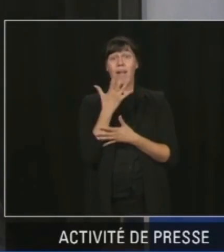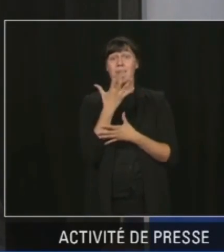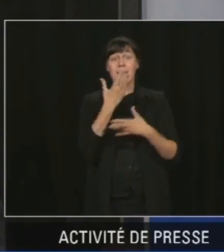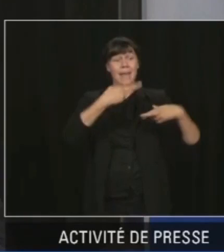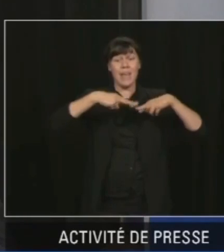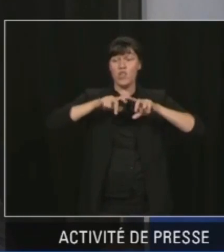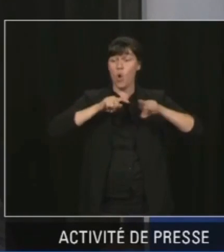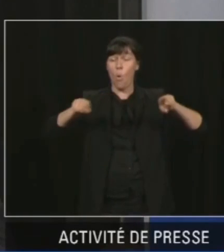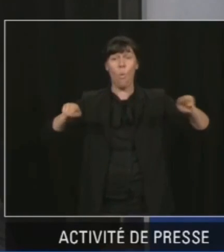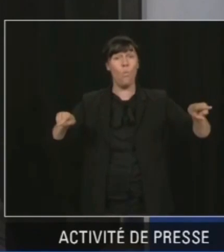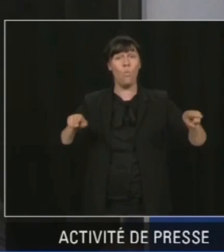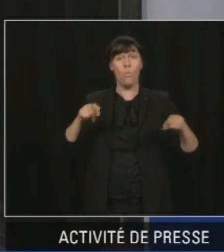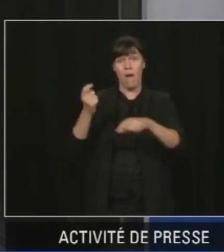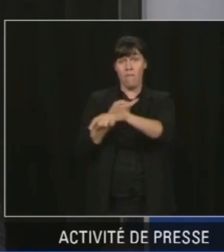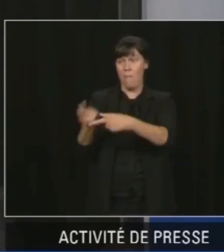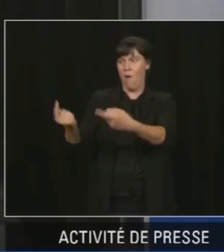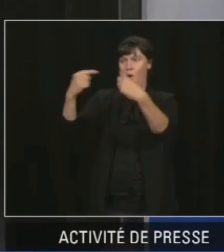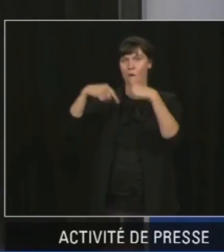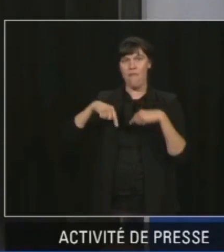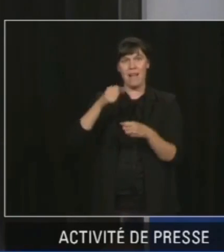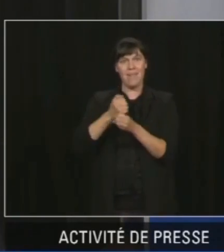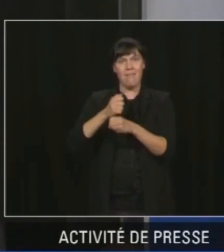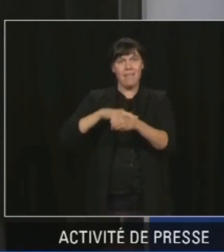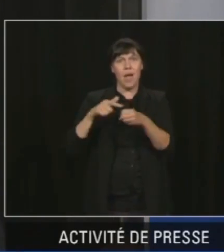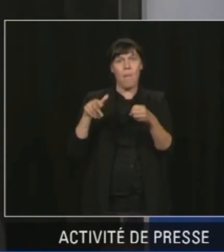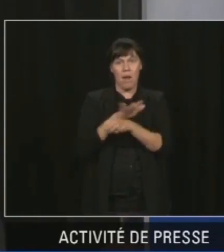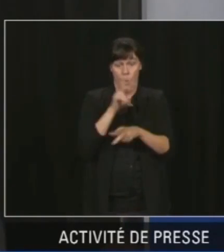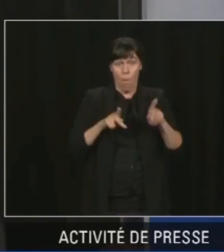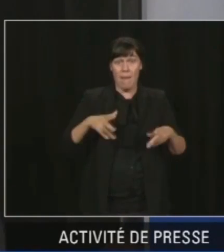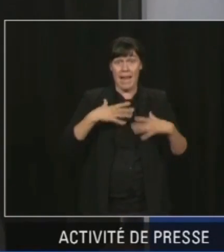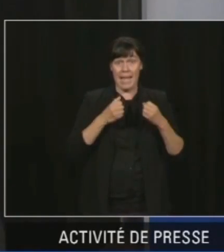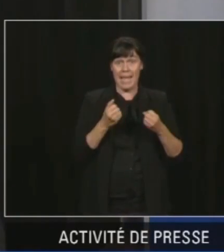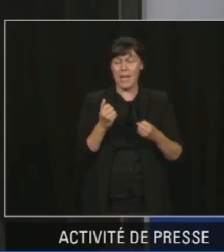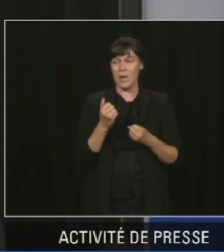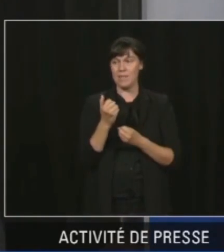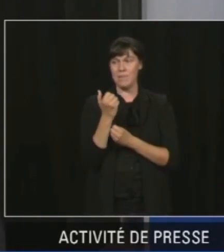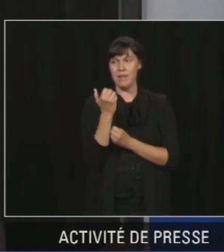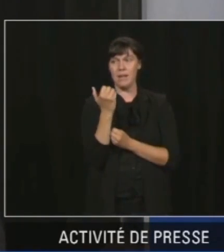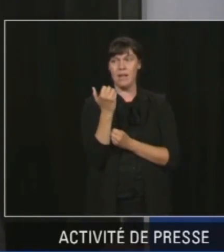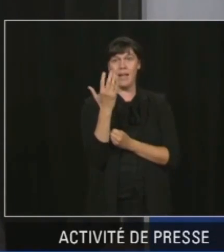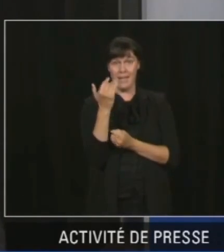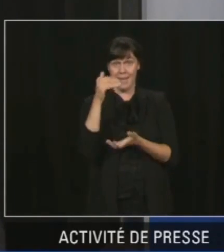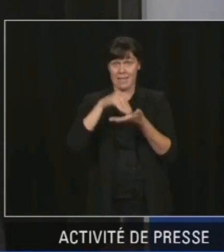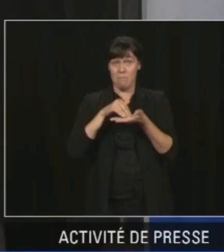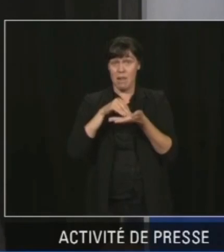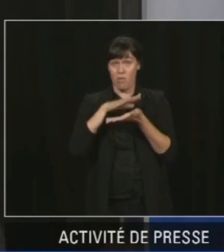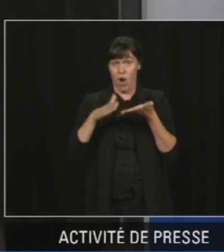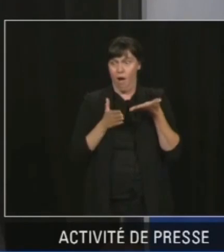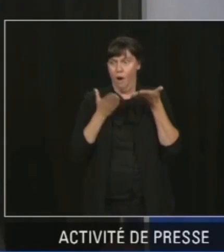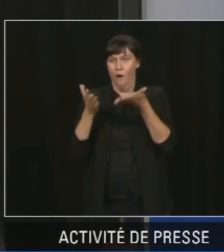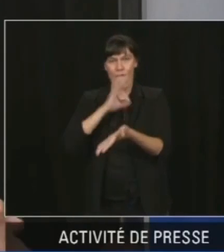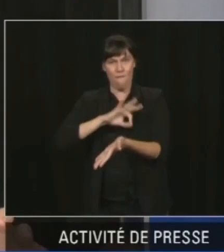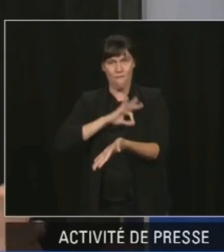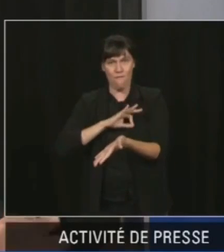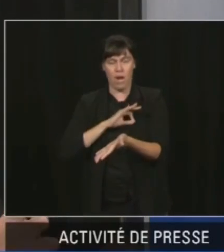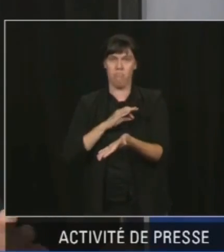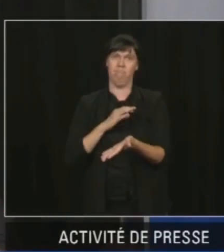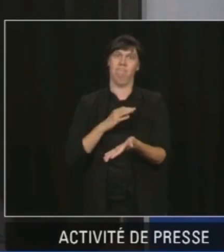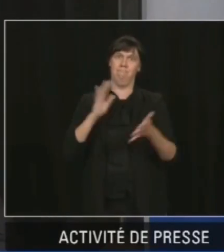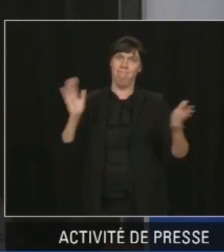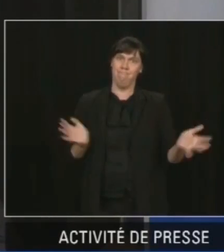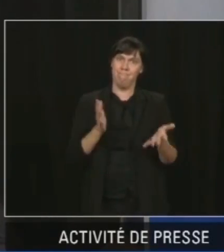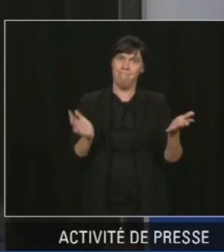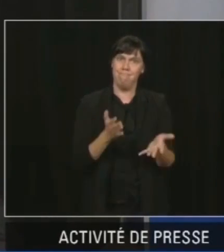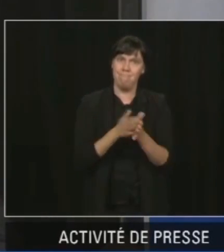de 15 000 $ Bon. En plus de ces incitatifs financiers, Christian, avec